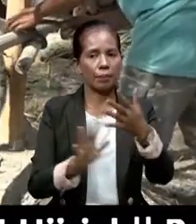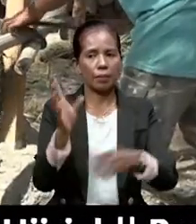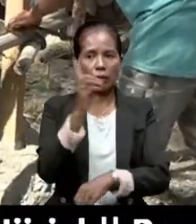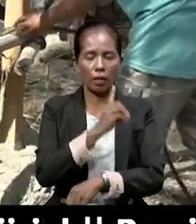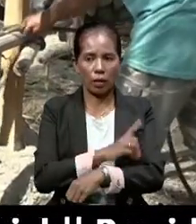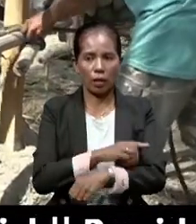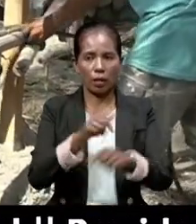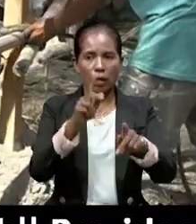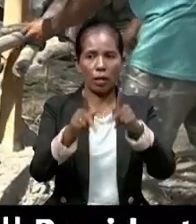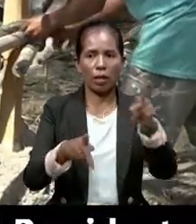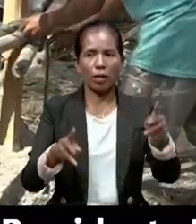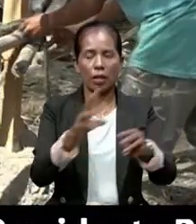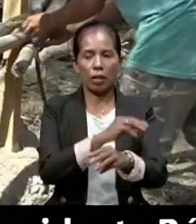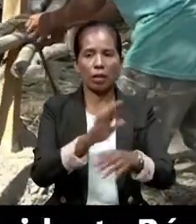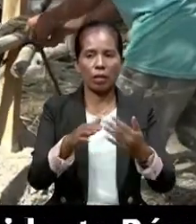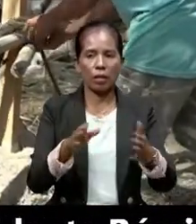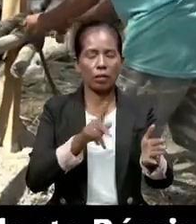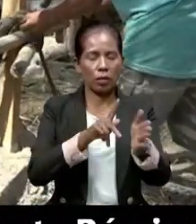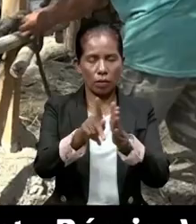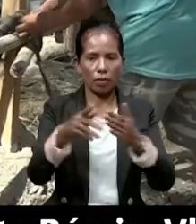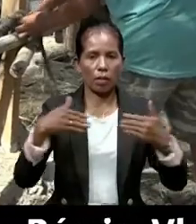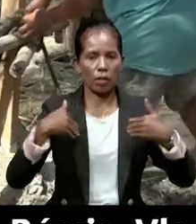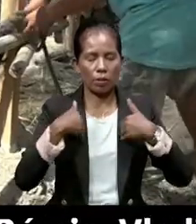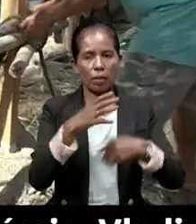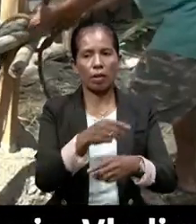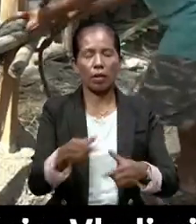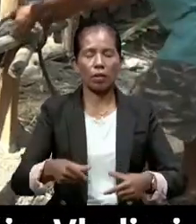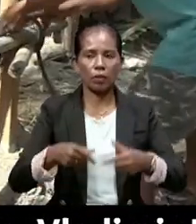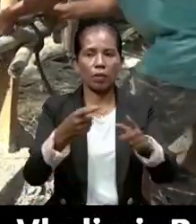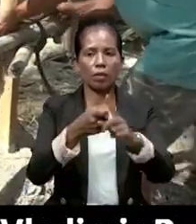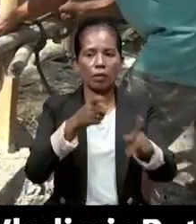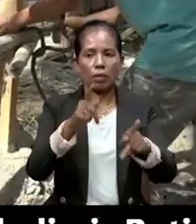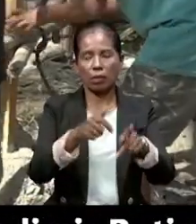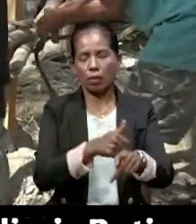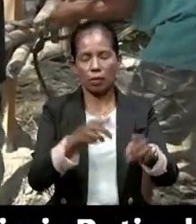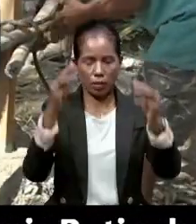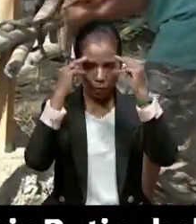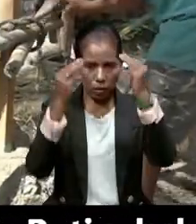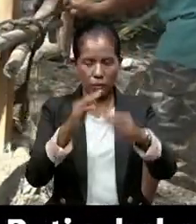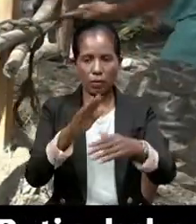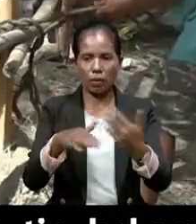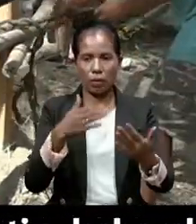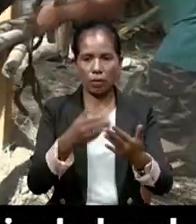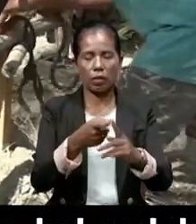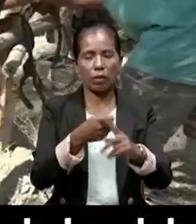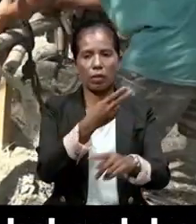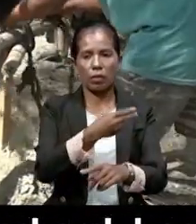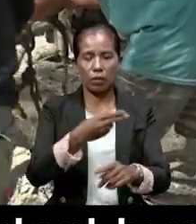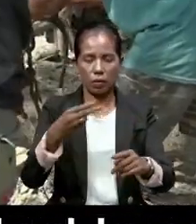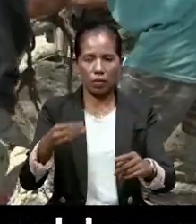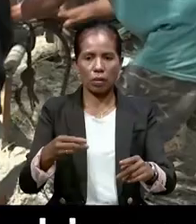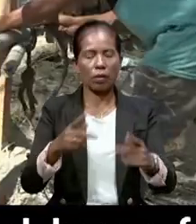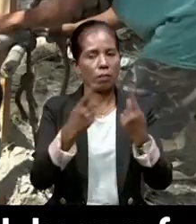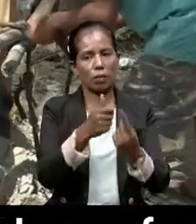ne, komunidade musulmanu sira se oho animal nebe oferese husi komunidade musulmanu sira, husi Indonesia,